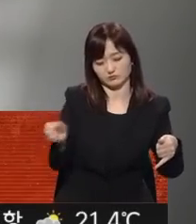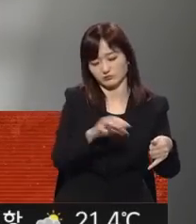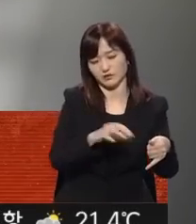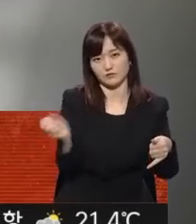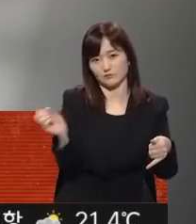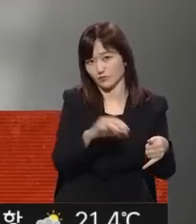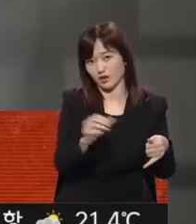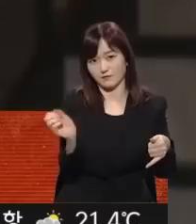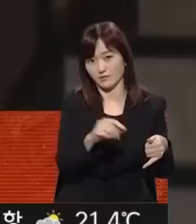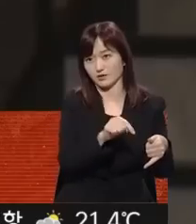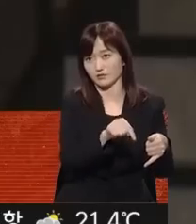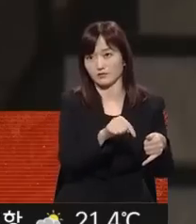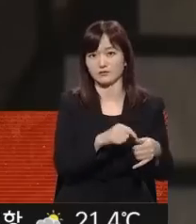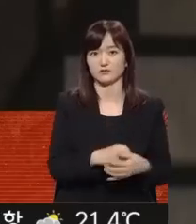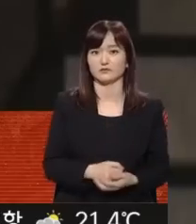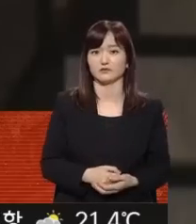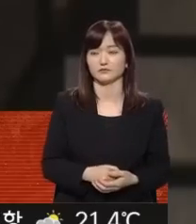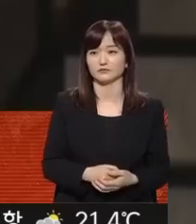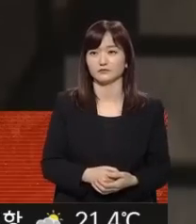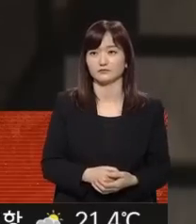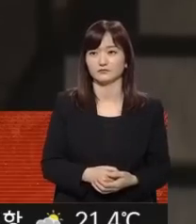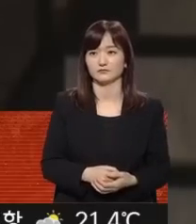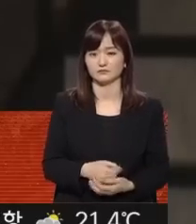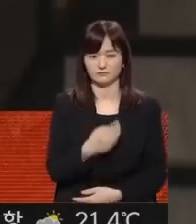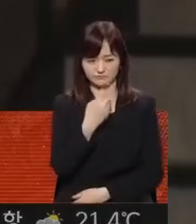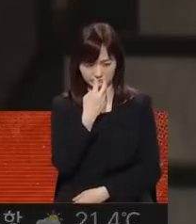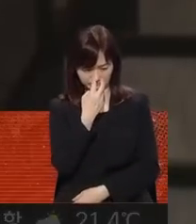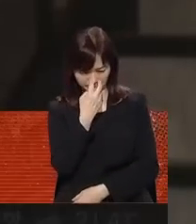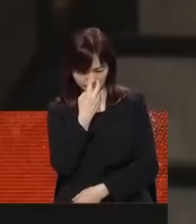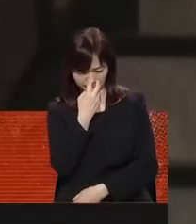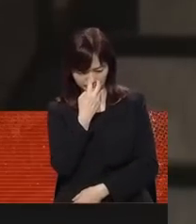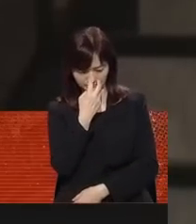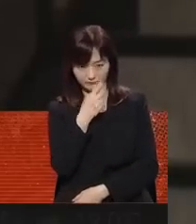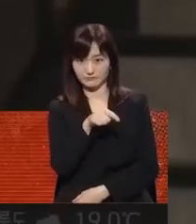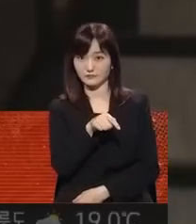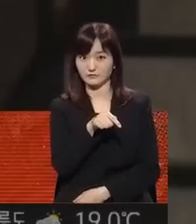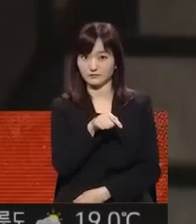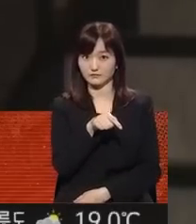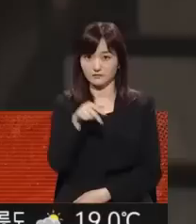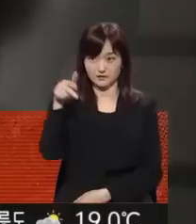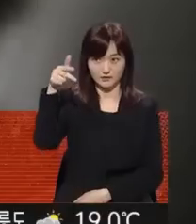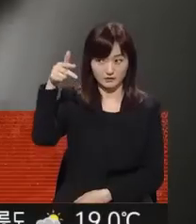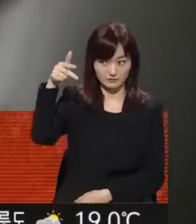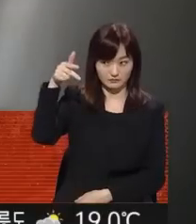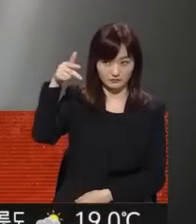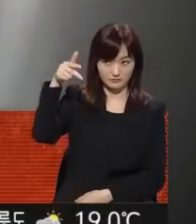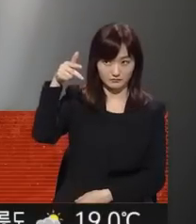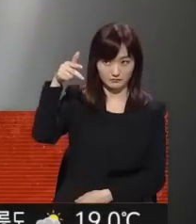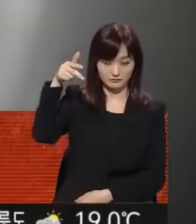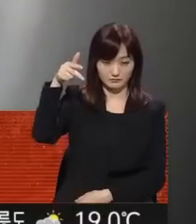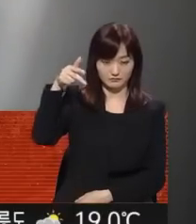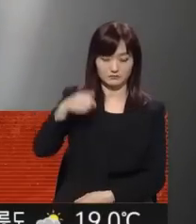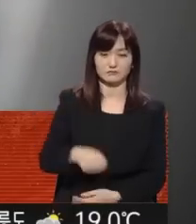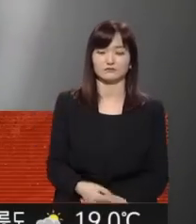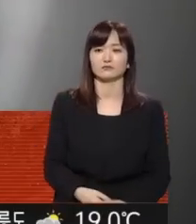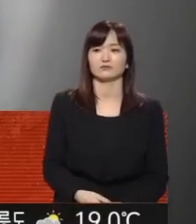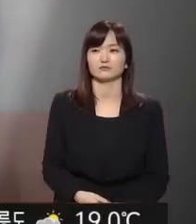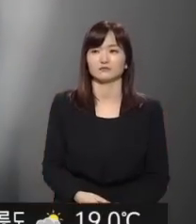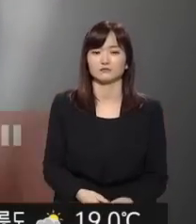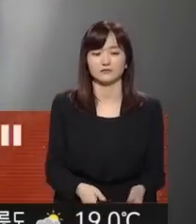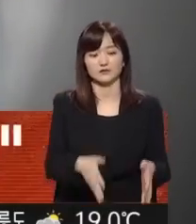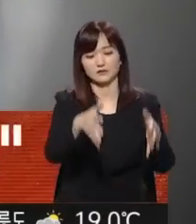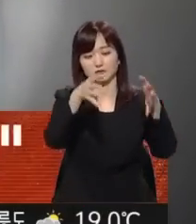무단투기를 했는데요 다 지켜보고 있었다는 거죠 cctv로 보고 있던 제보자가 건물